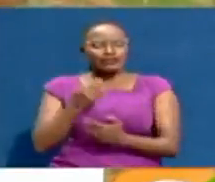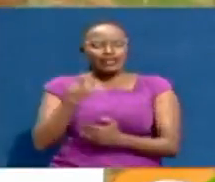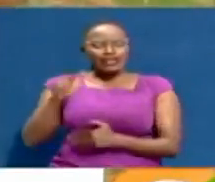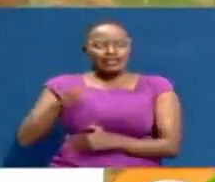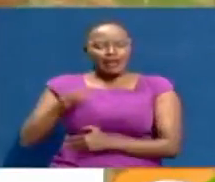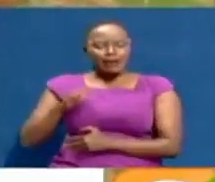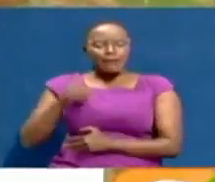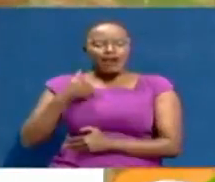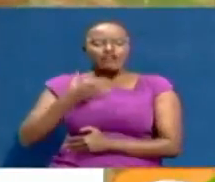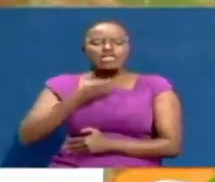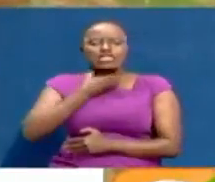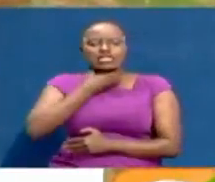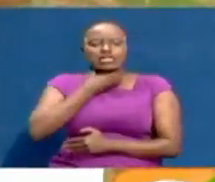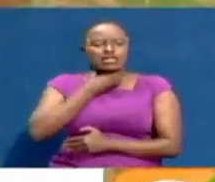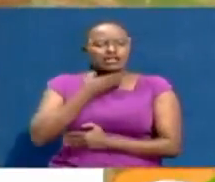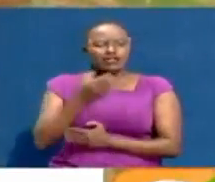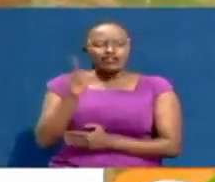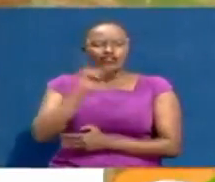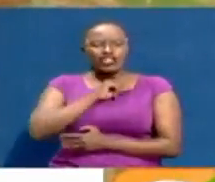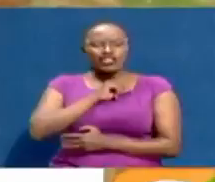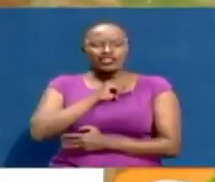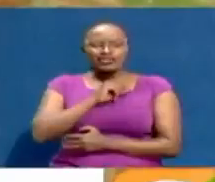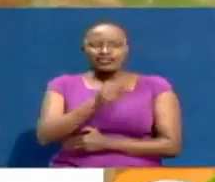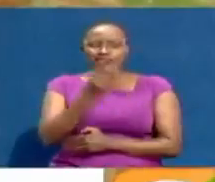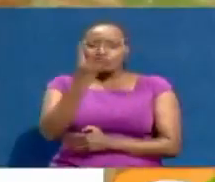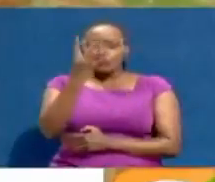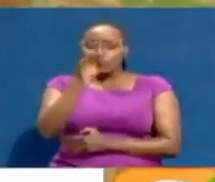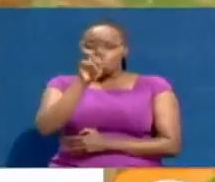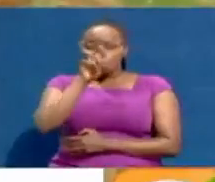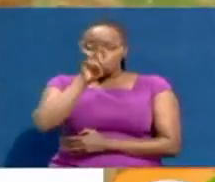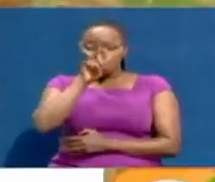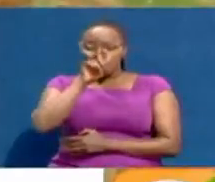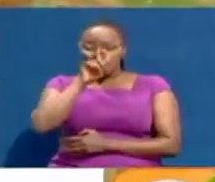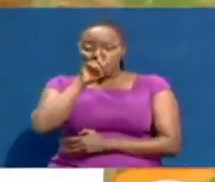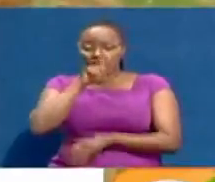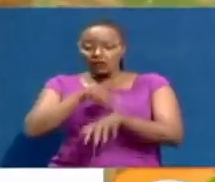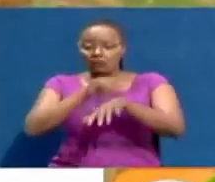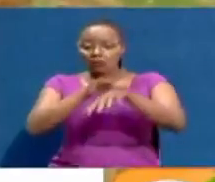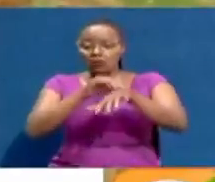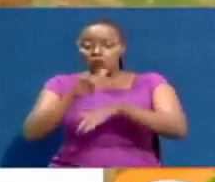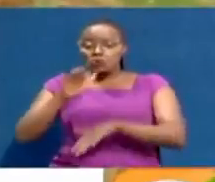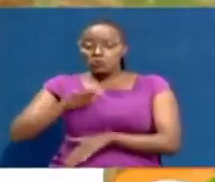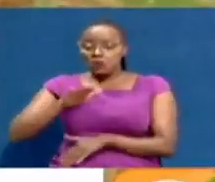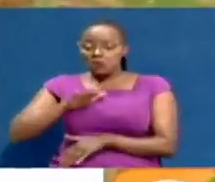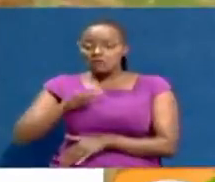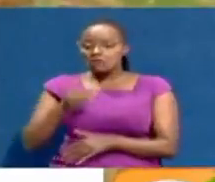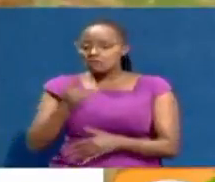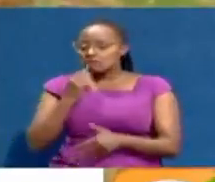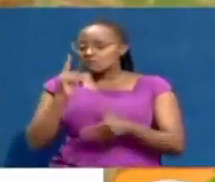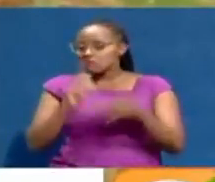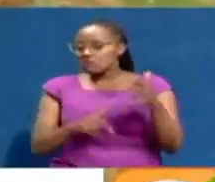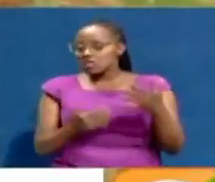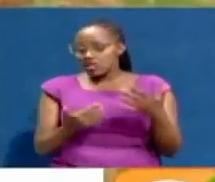Huyo mama alikuwa amenyoga kukua ine usiku. Wakati waliita huyo mama